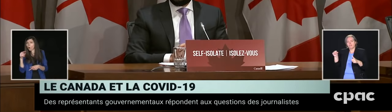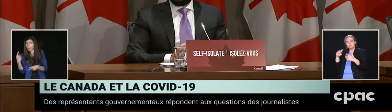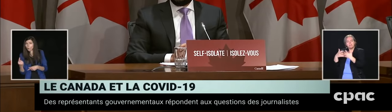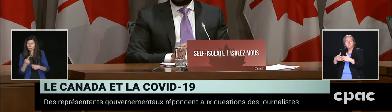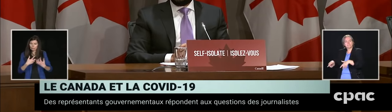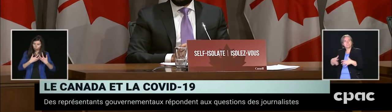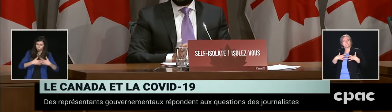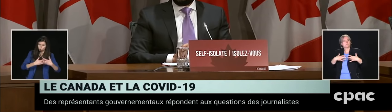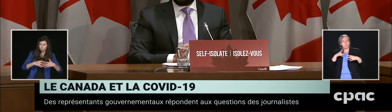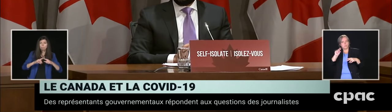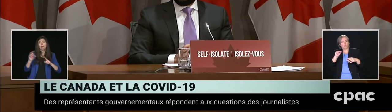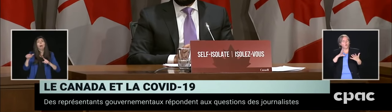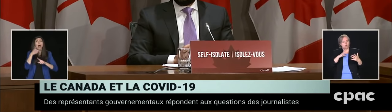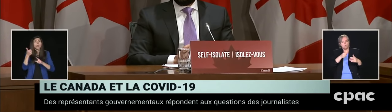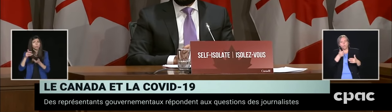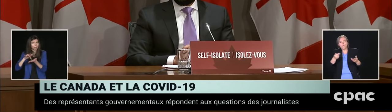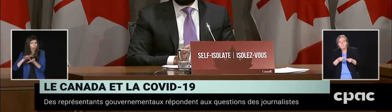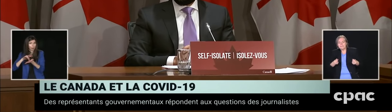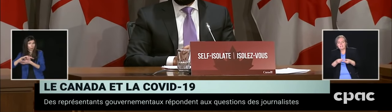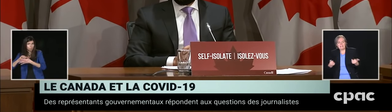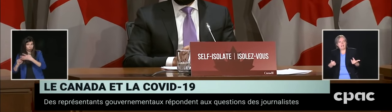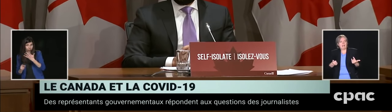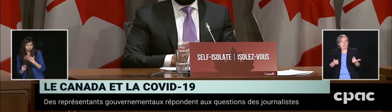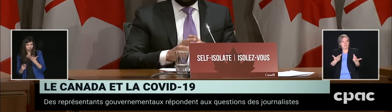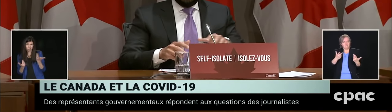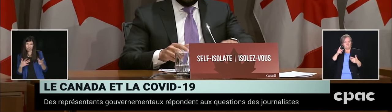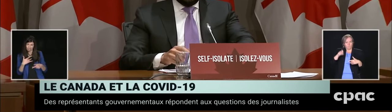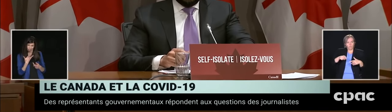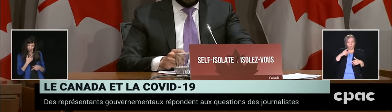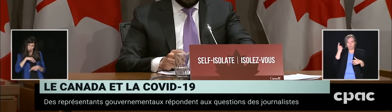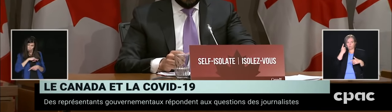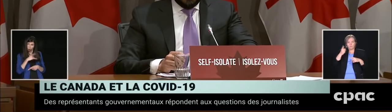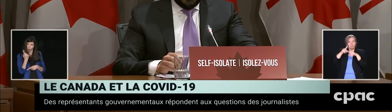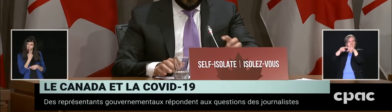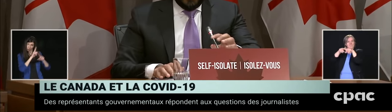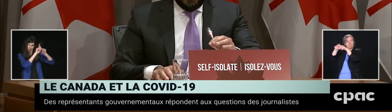international, et ça, dans quelle proportion?